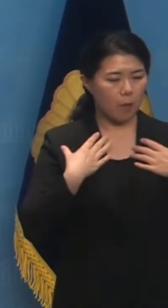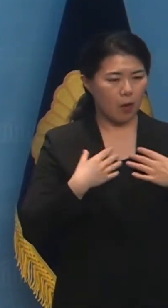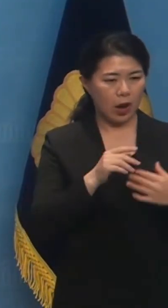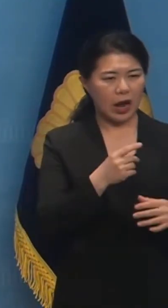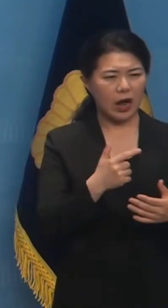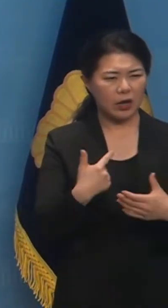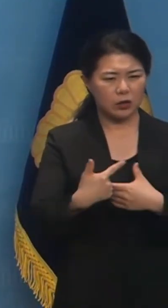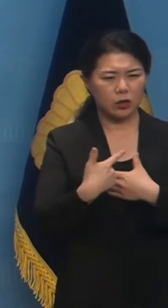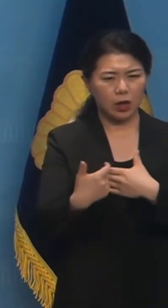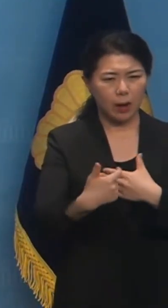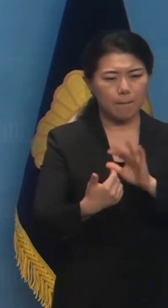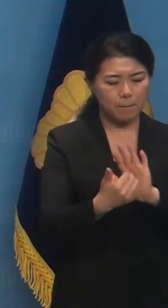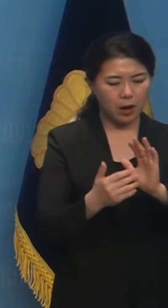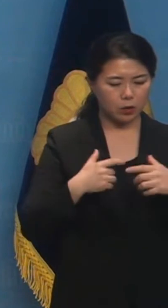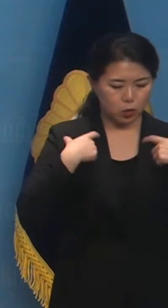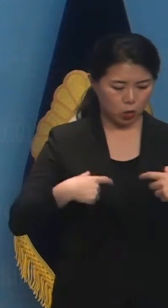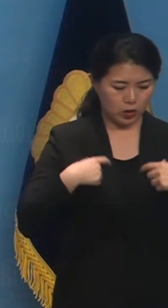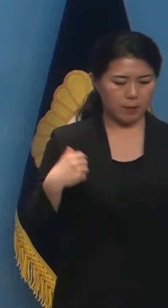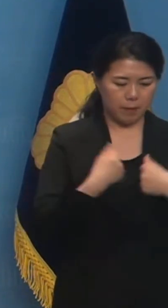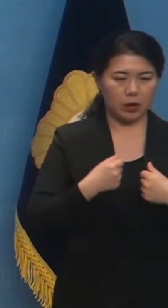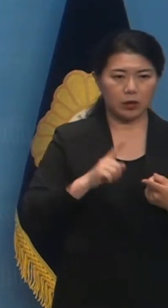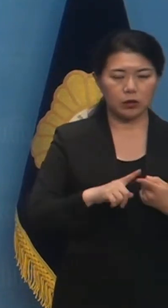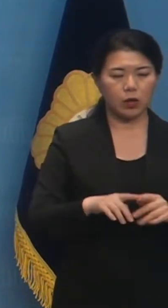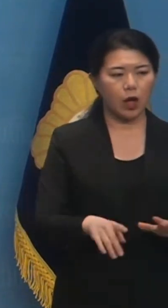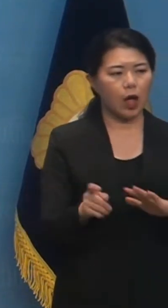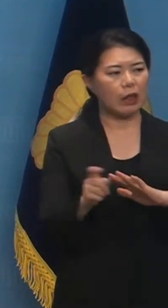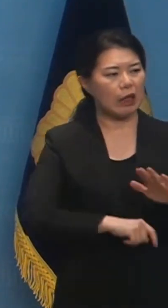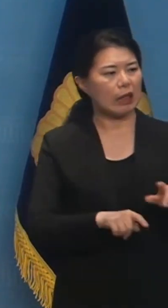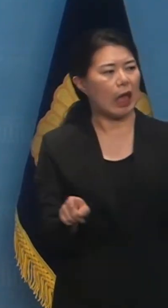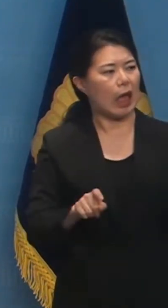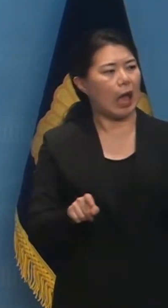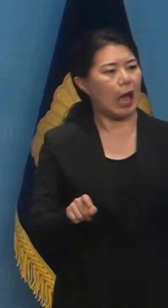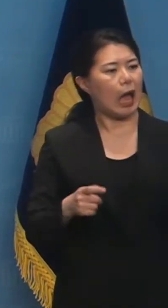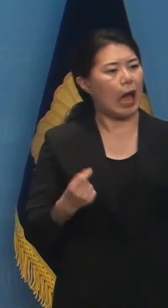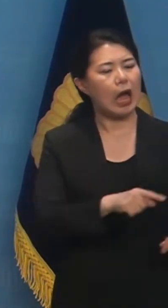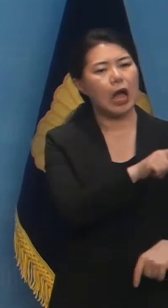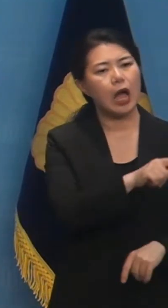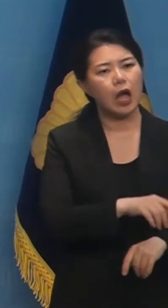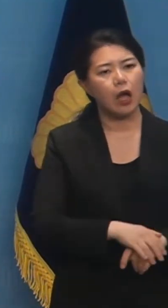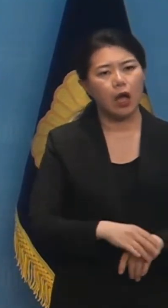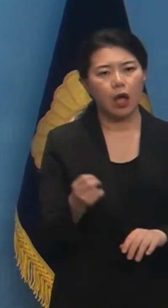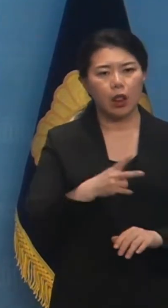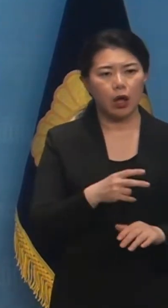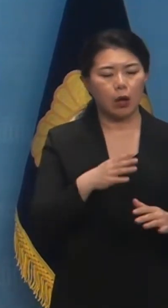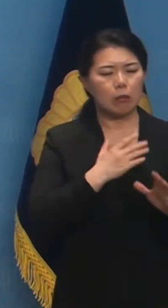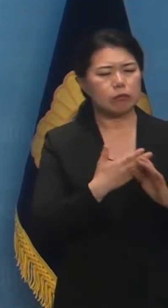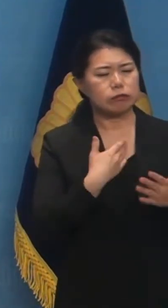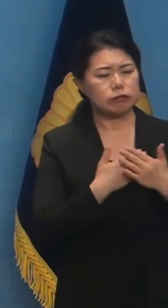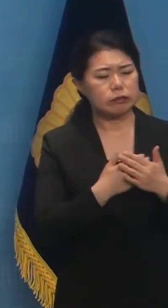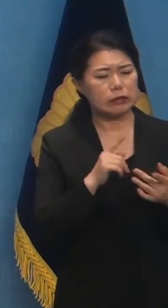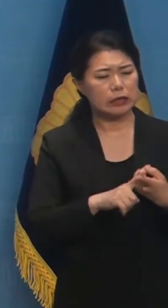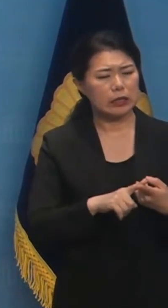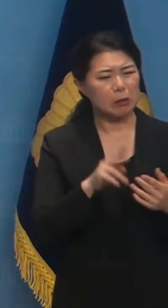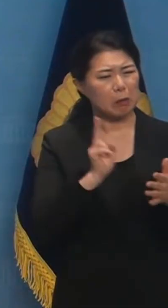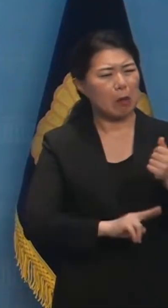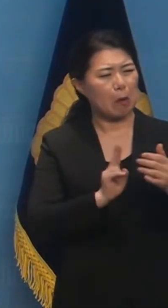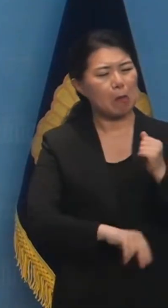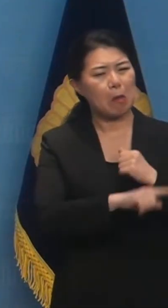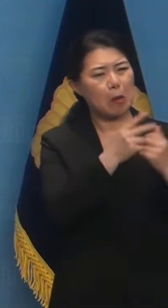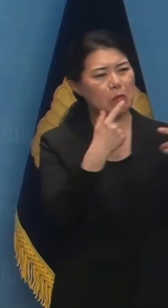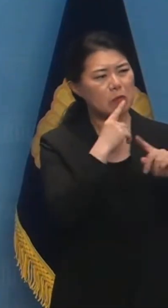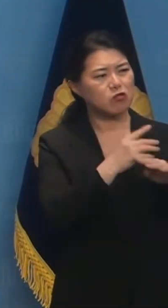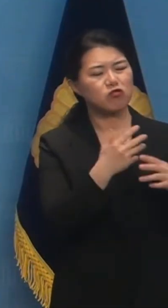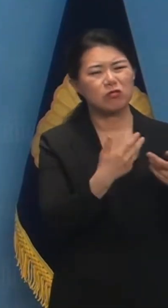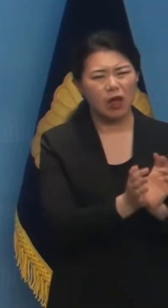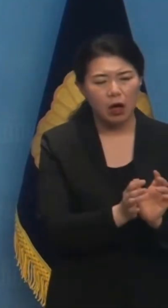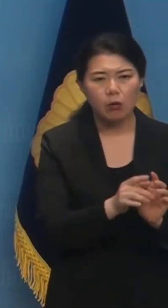착용과 관련하여 언급하며 도둑이 제발 저린 정치 자유급, 불안을 장사하는 민주당이라고